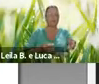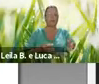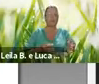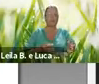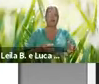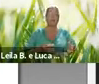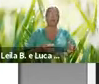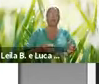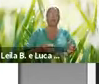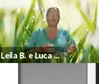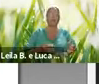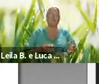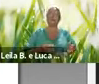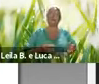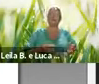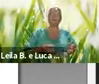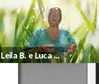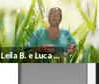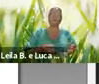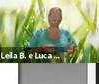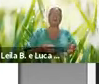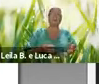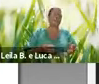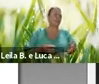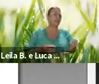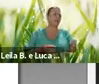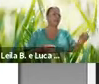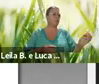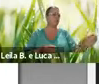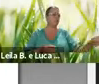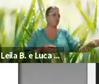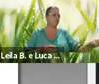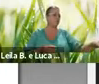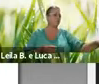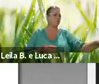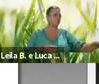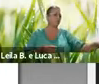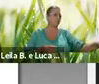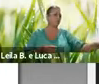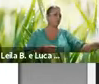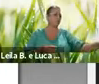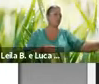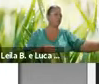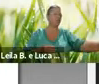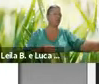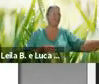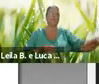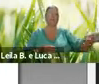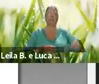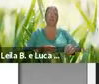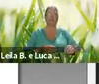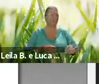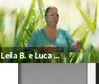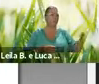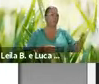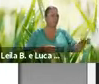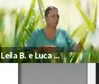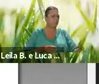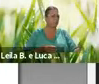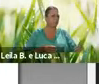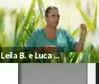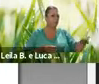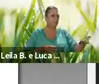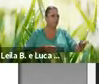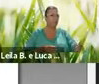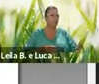puoi tu non puoi arrivare a un bambino e dire, lui è pestiggiato con l'amighetto e tu dici, ma che